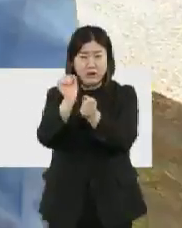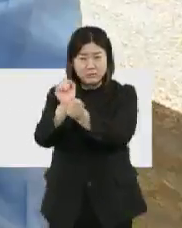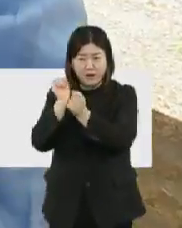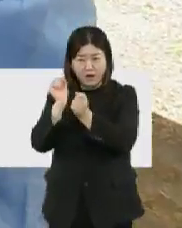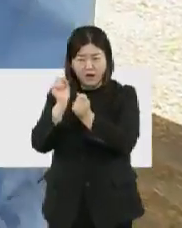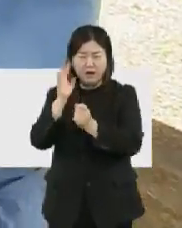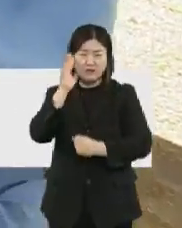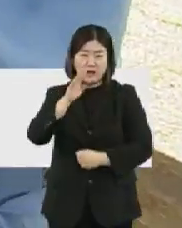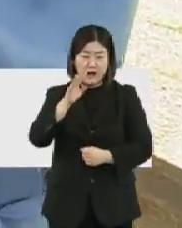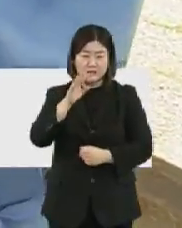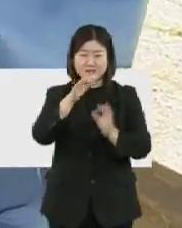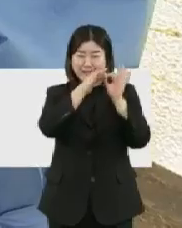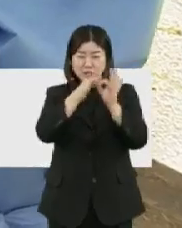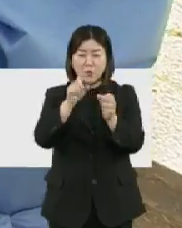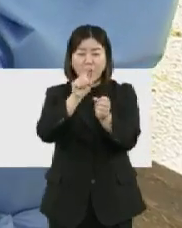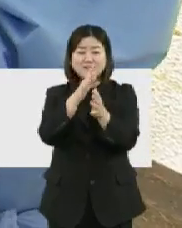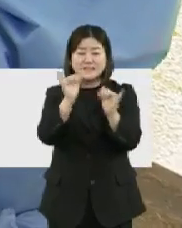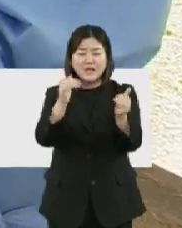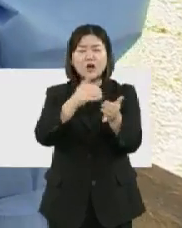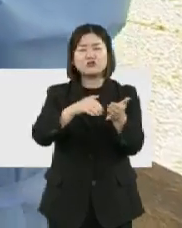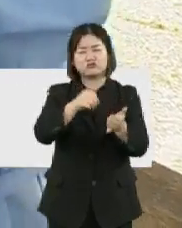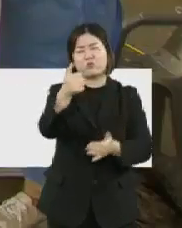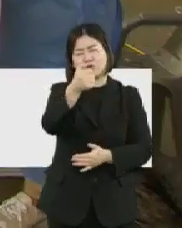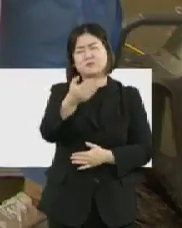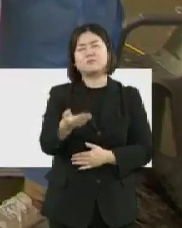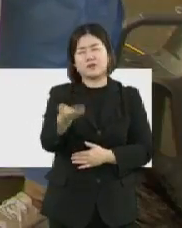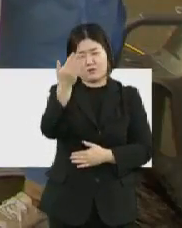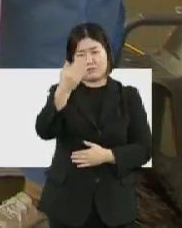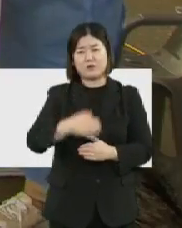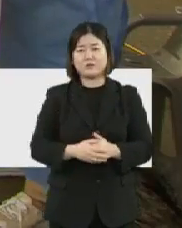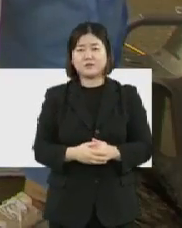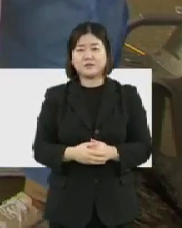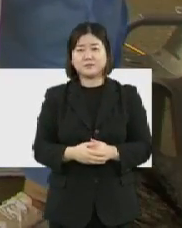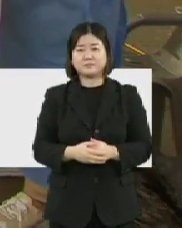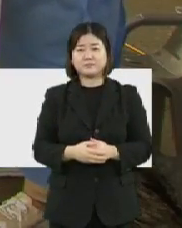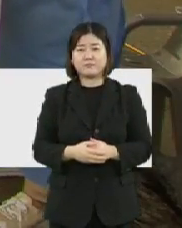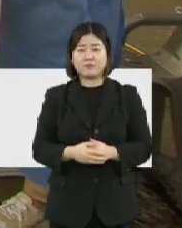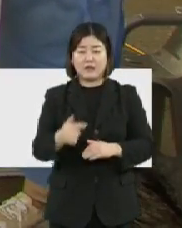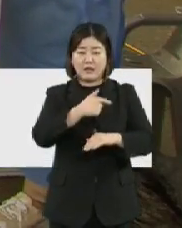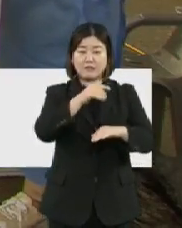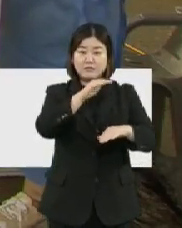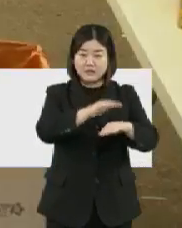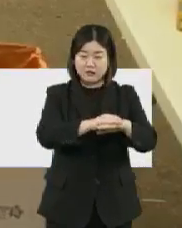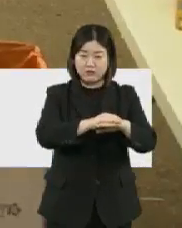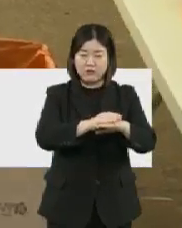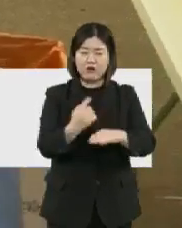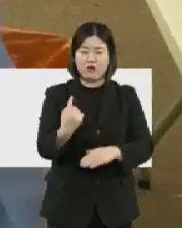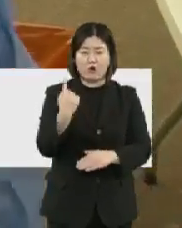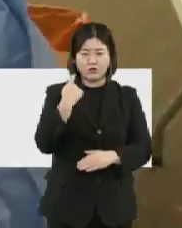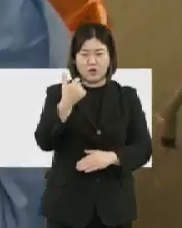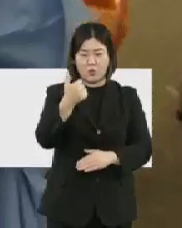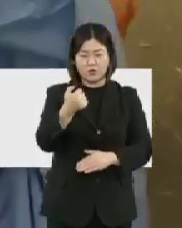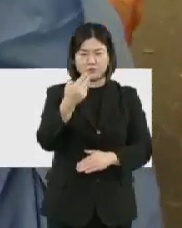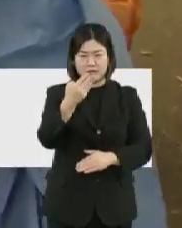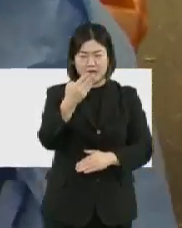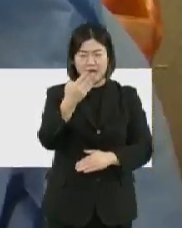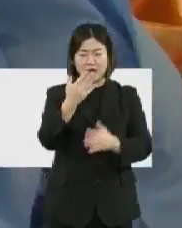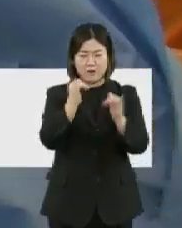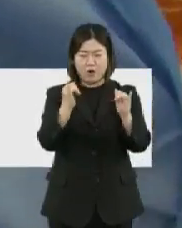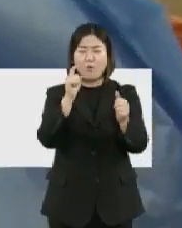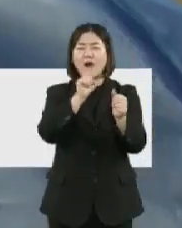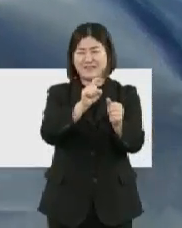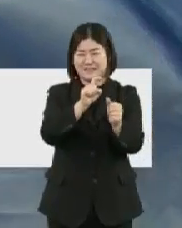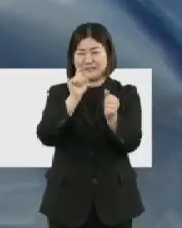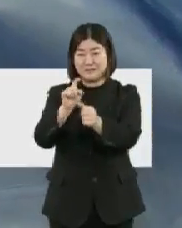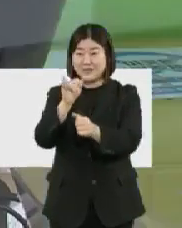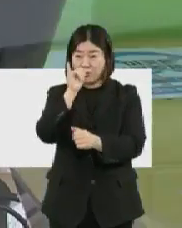사흘 연속 10명이 넘는 코론 알고 확진 자가 나왔습니다 대전시에 따르면 어제는 54명이 양성